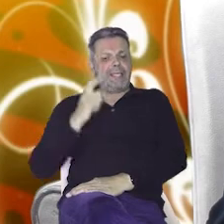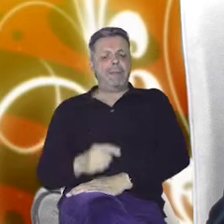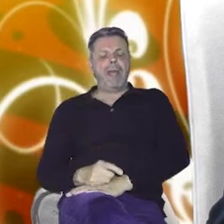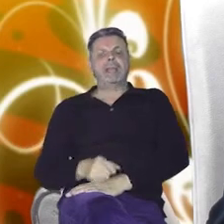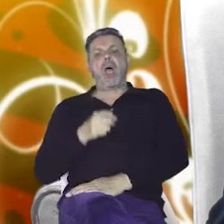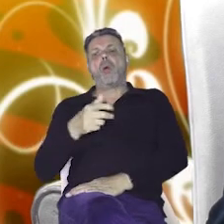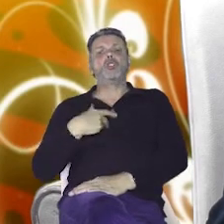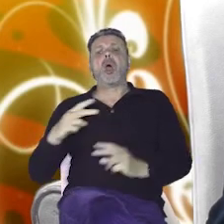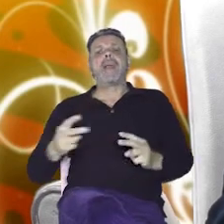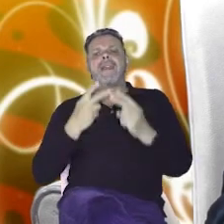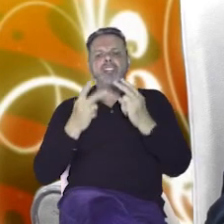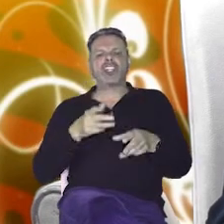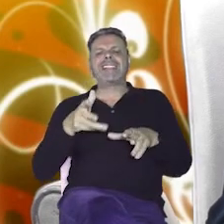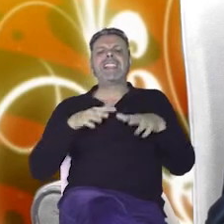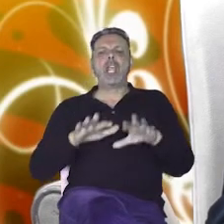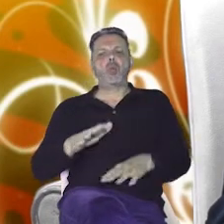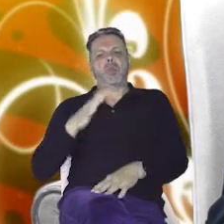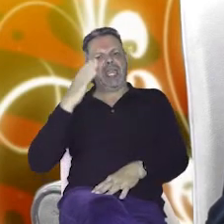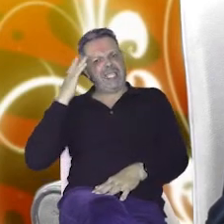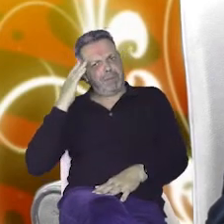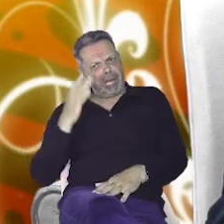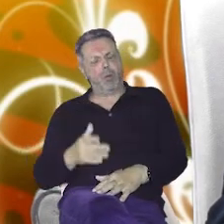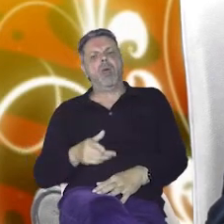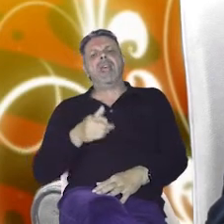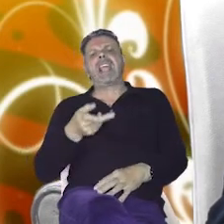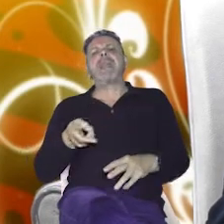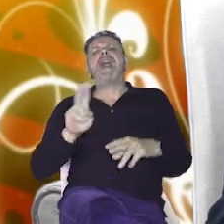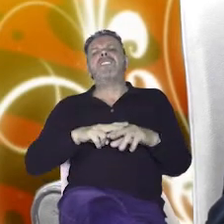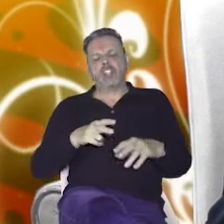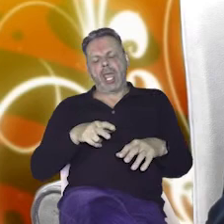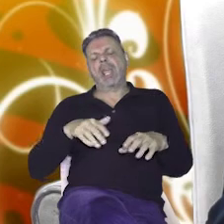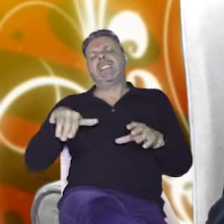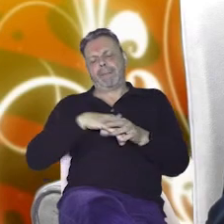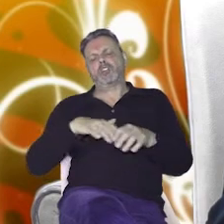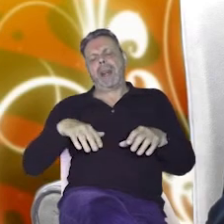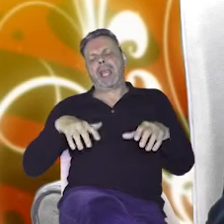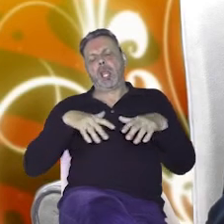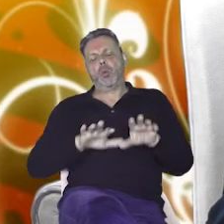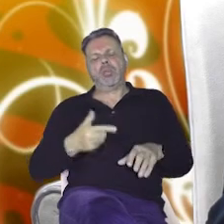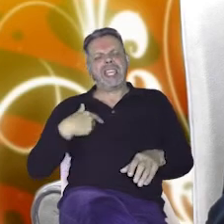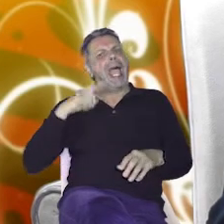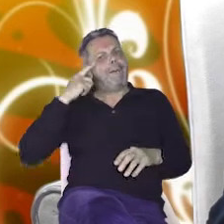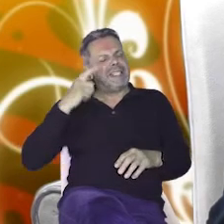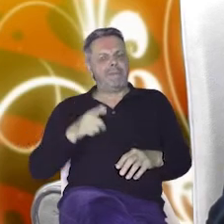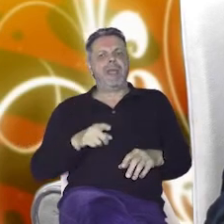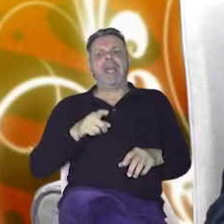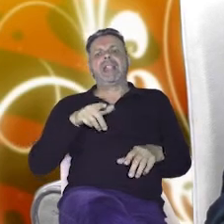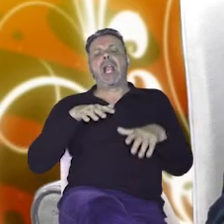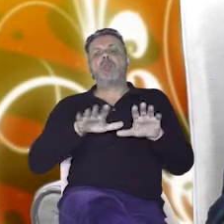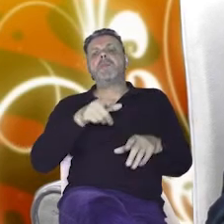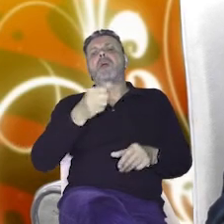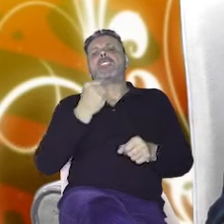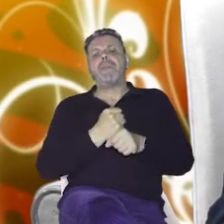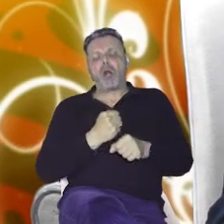što je najbitnije da se ti ljudi zbrinu, da imaju više osoblja. Jer smatram da niti ljudima koji tamo rade i brinu